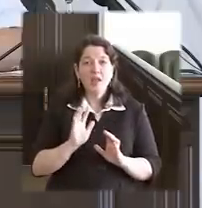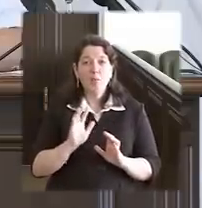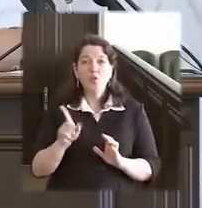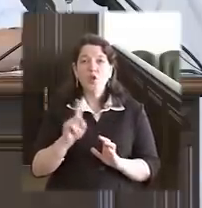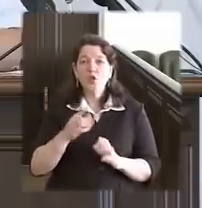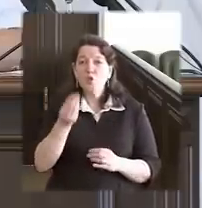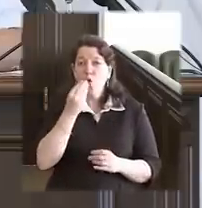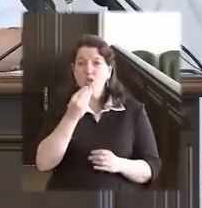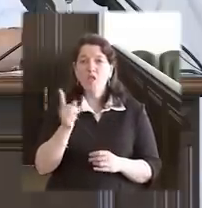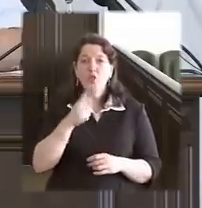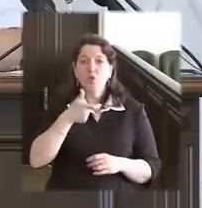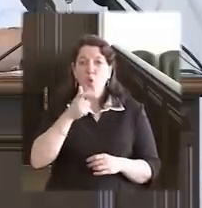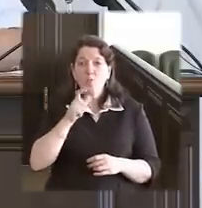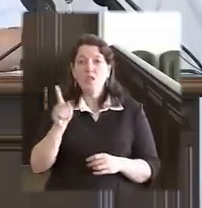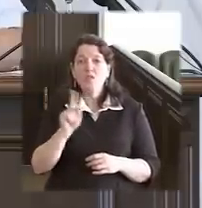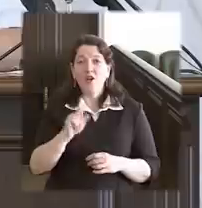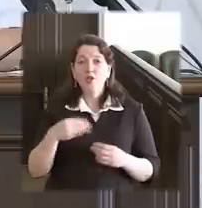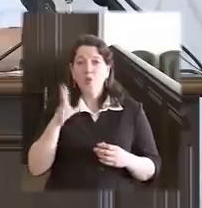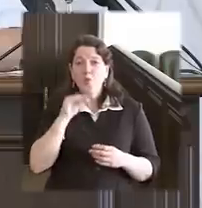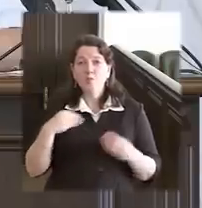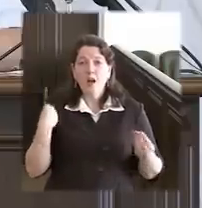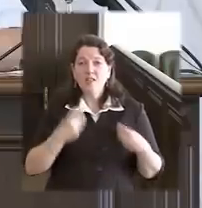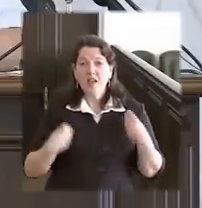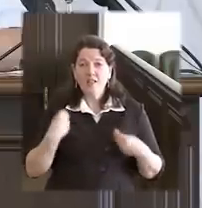что пить, во что одеться.